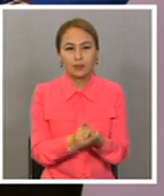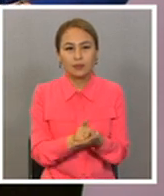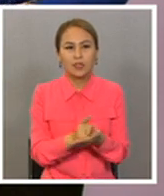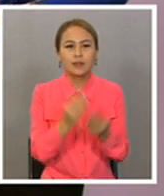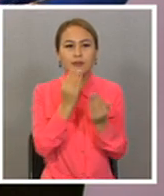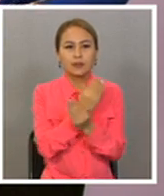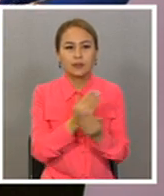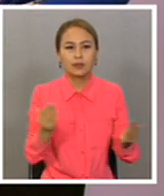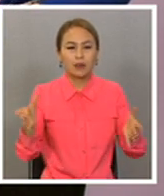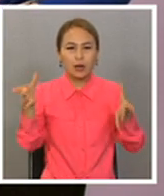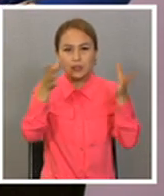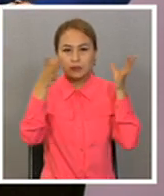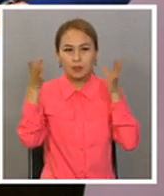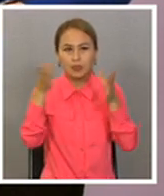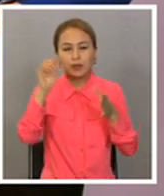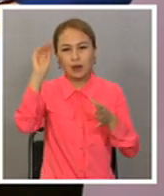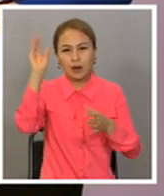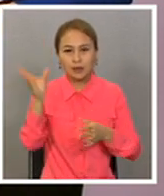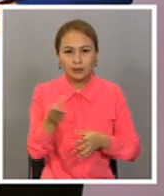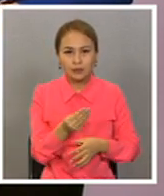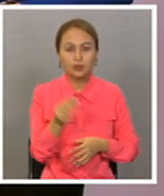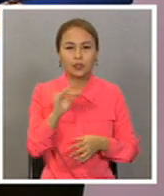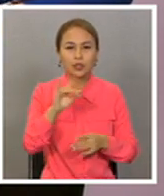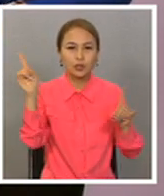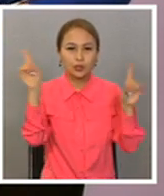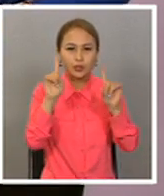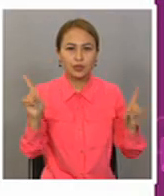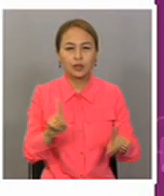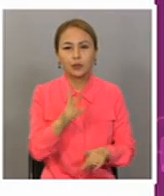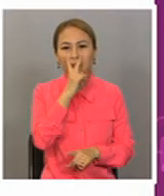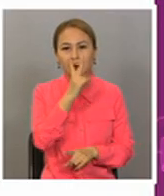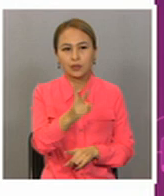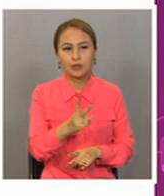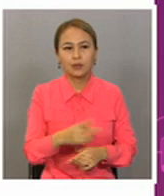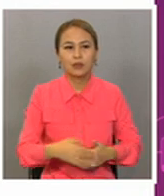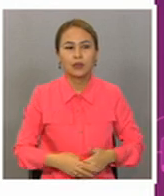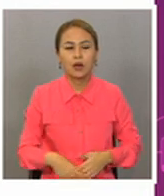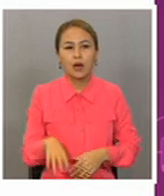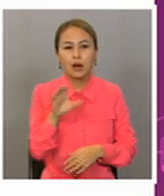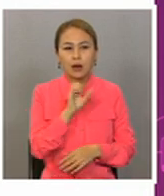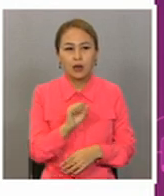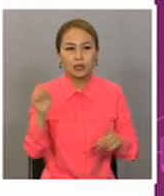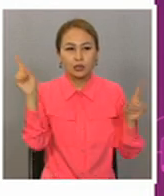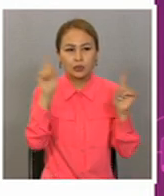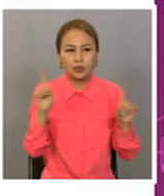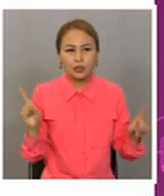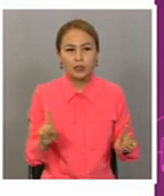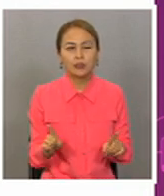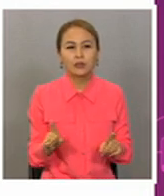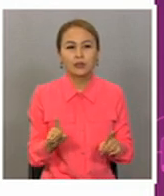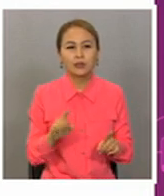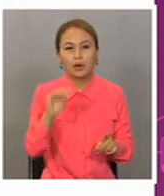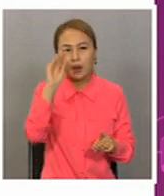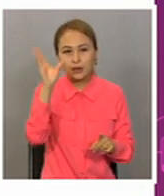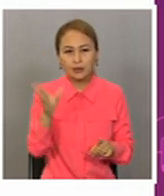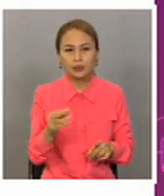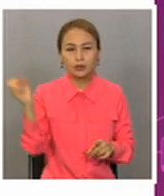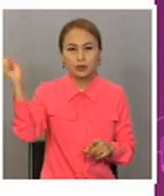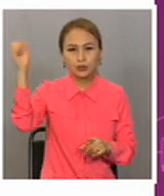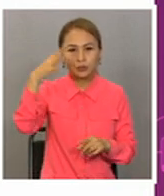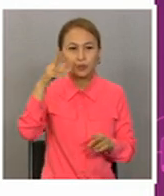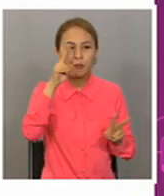сендер аспаннан айды және жұлдыздарды көресіңдер. Ал жұлдыздарды, айды және күнді